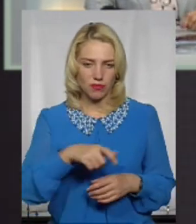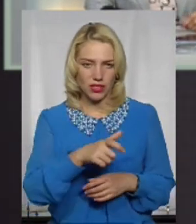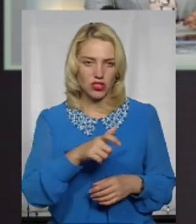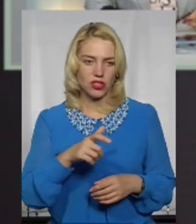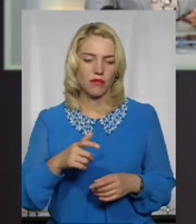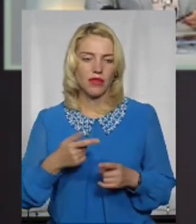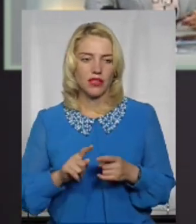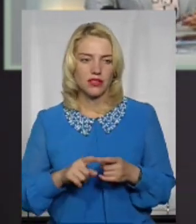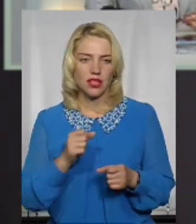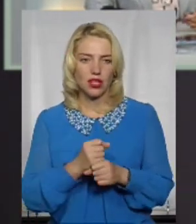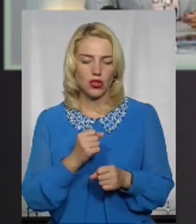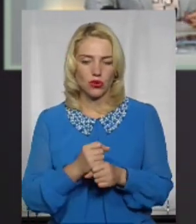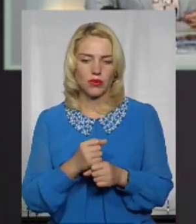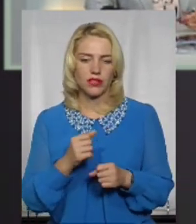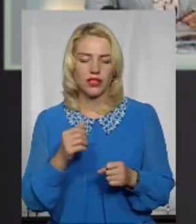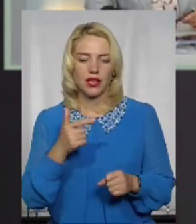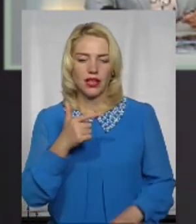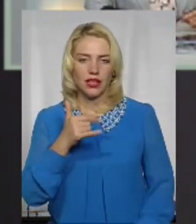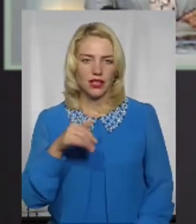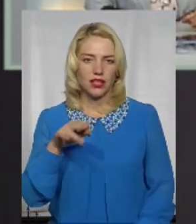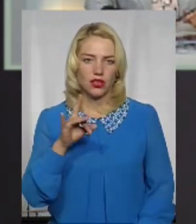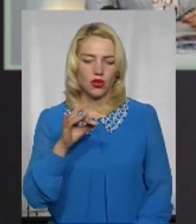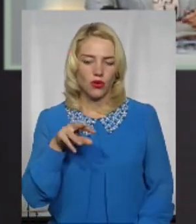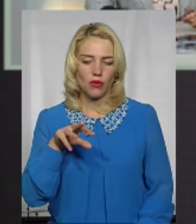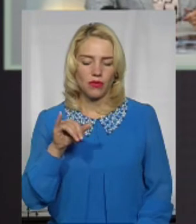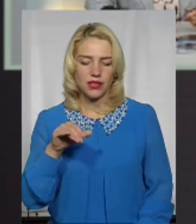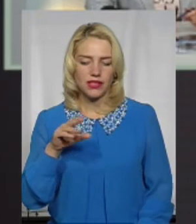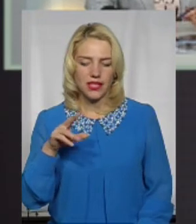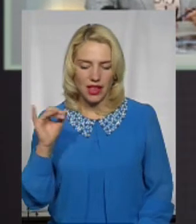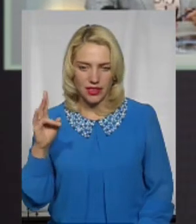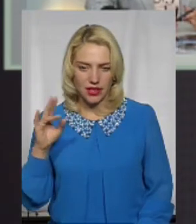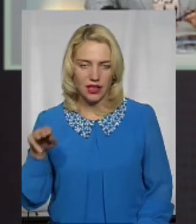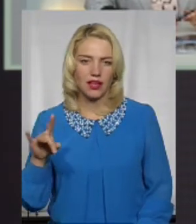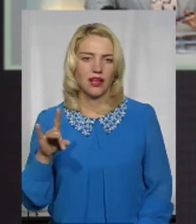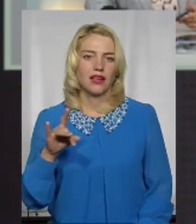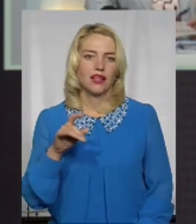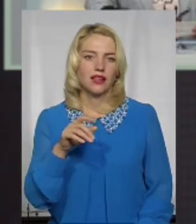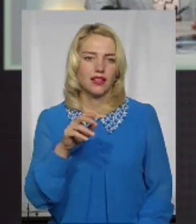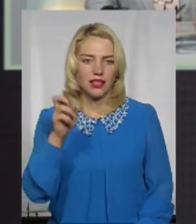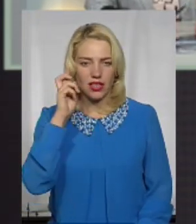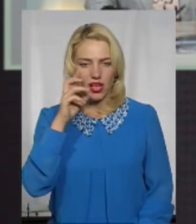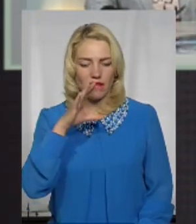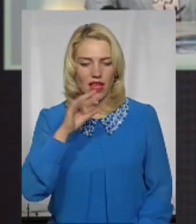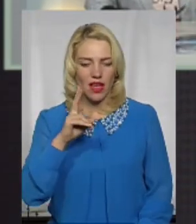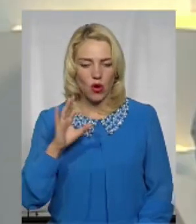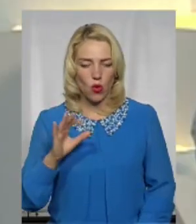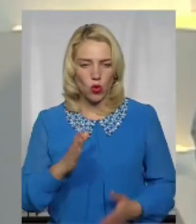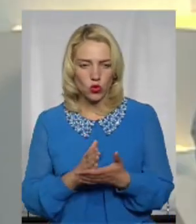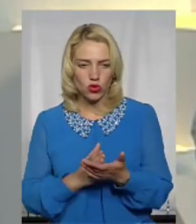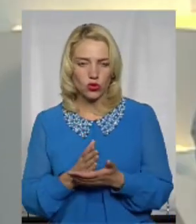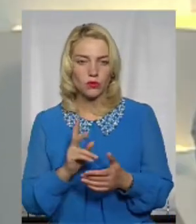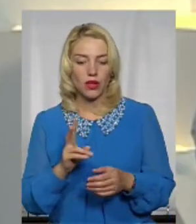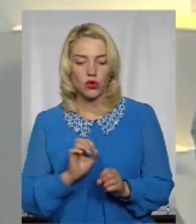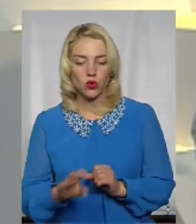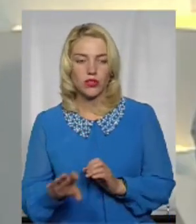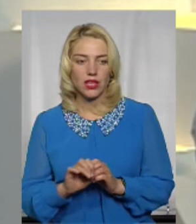І робить їх гідрометцентр, Державна екологічна служба. Ну і відповідно той, хто